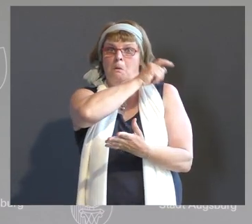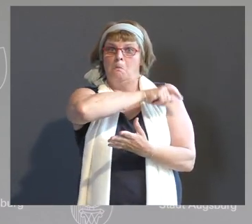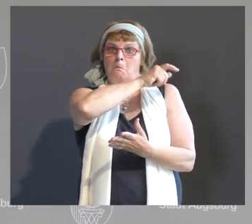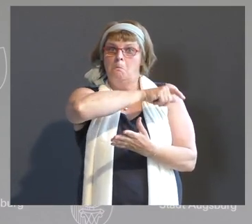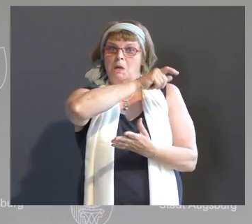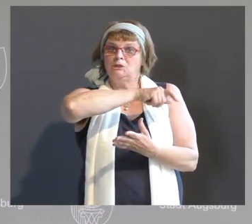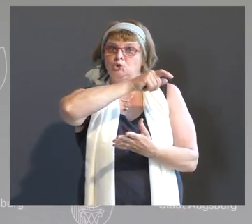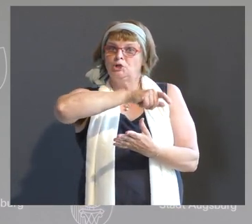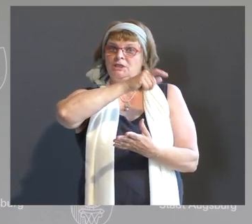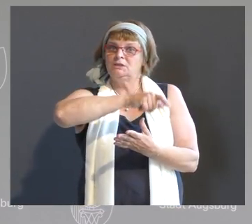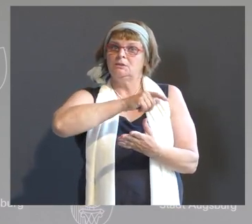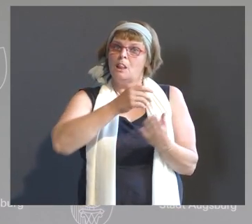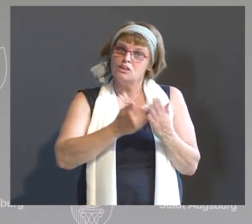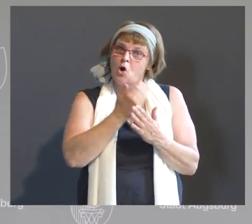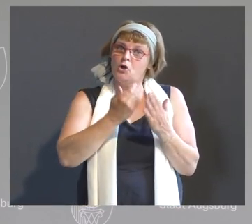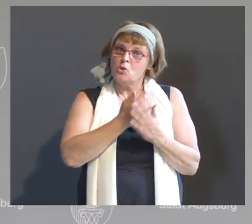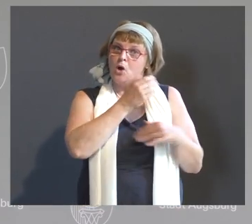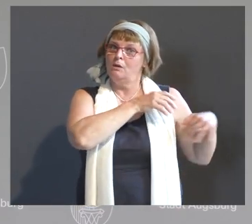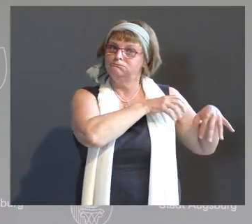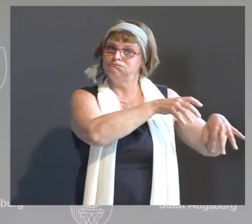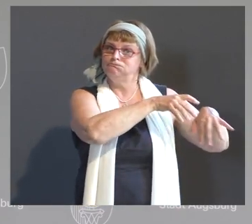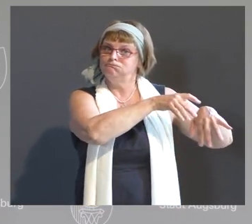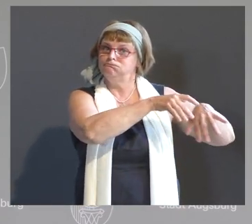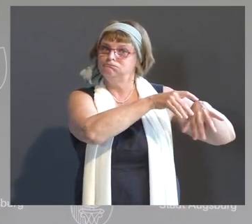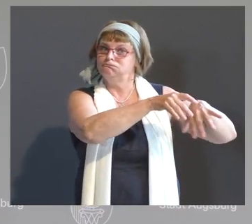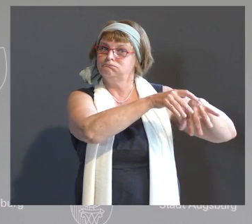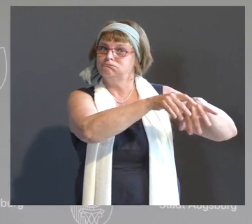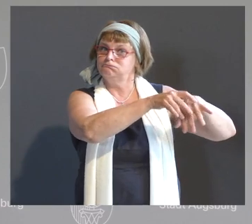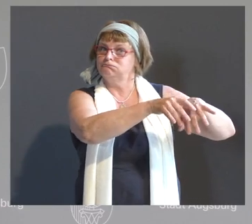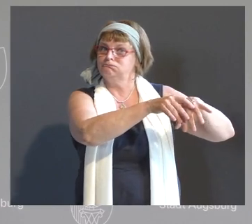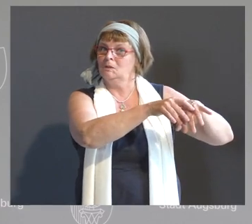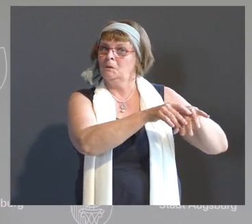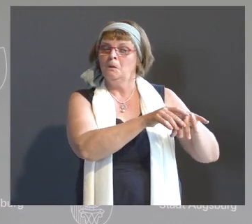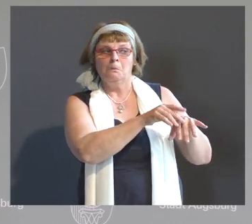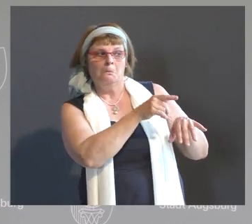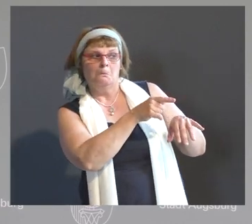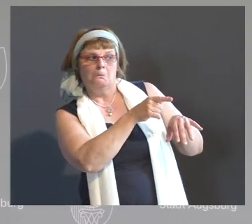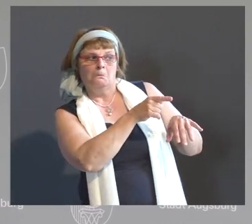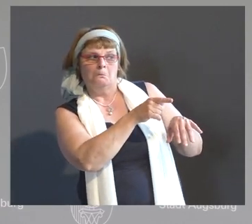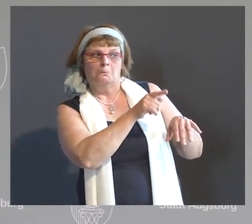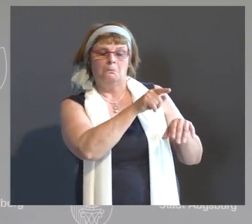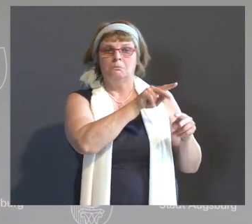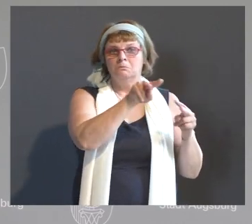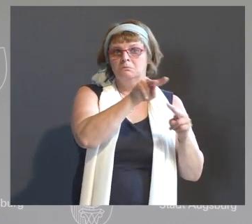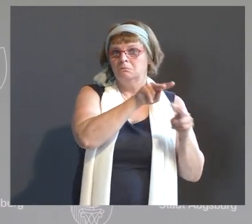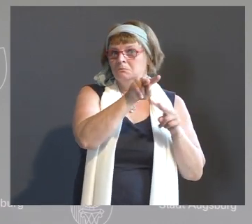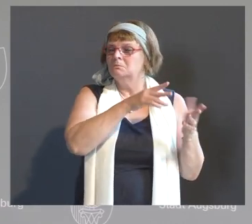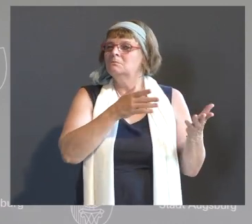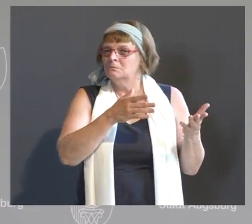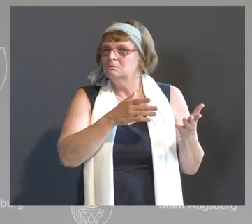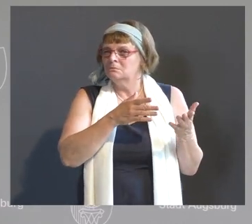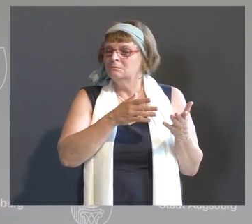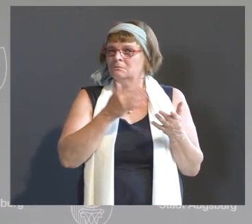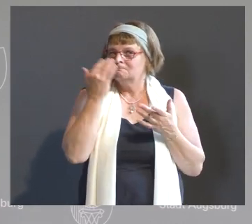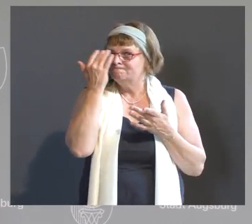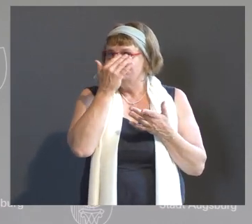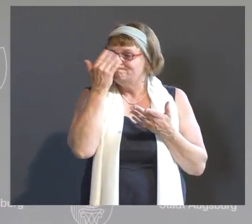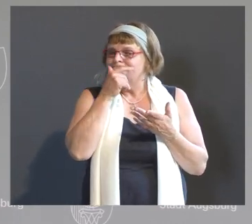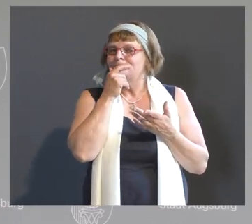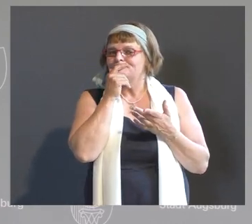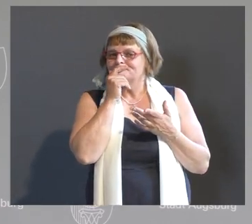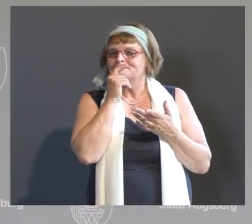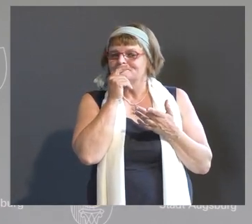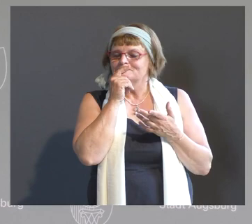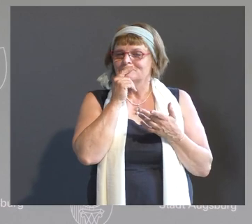haben, das, was am Herkulesbrunnen ist, beziehungsweise vielleicht über die sozialen Medien. Ist ja in dem Fall letztlich dann unerheblich. Entscheidend ist